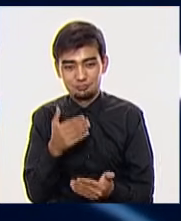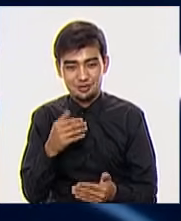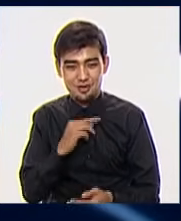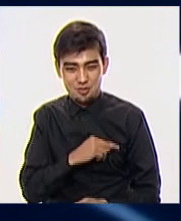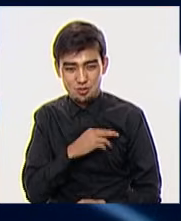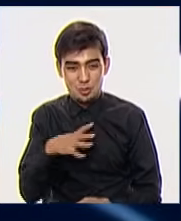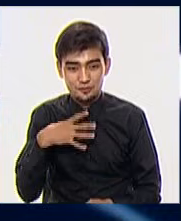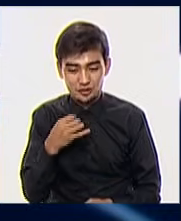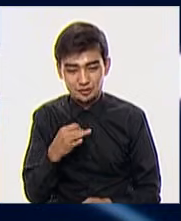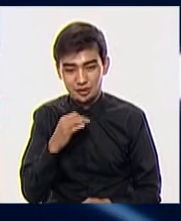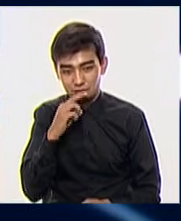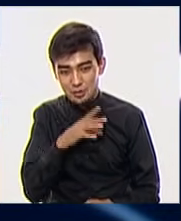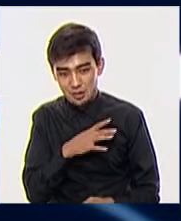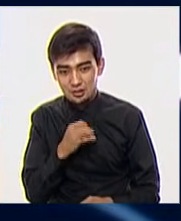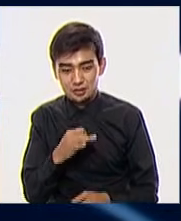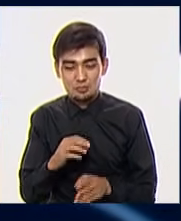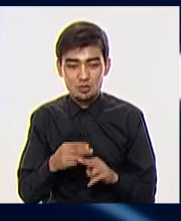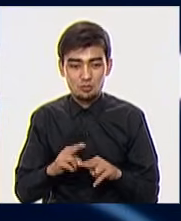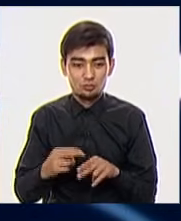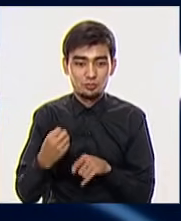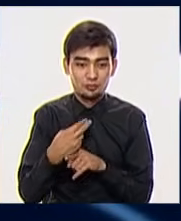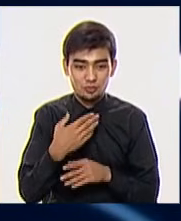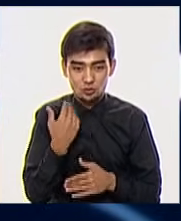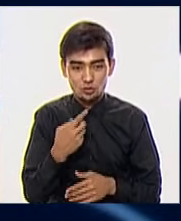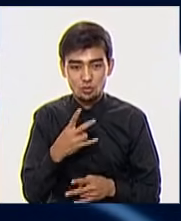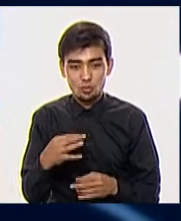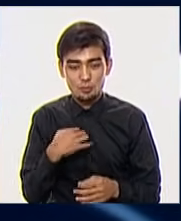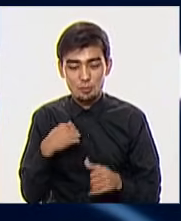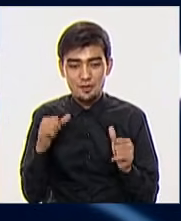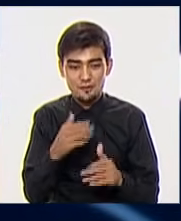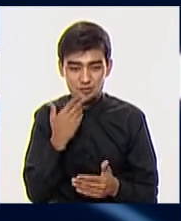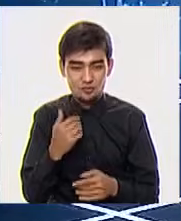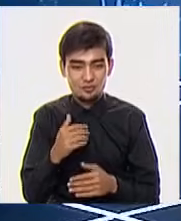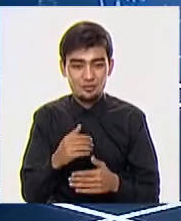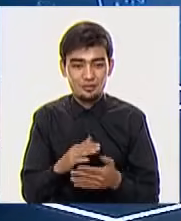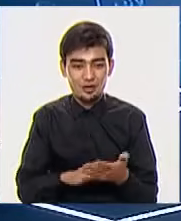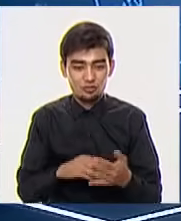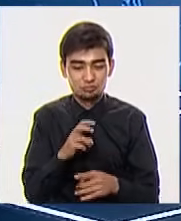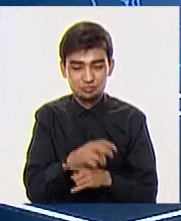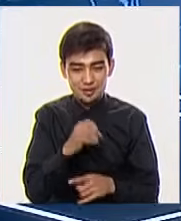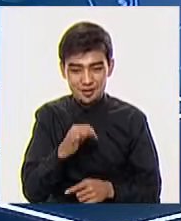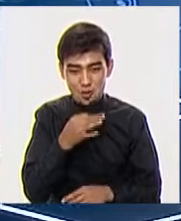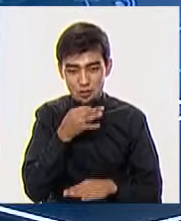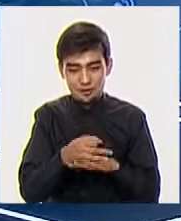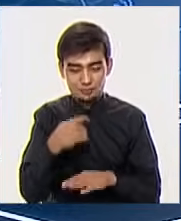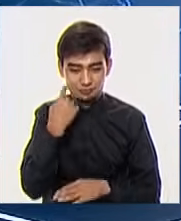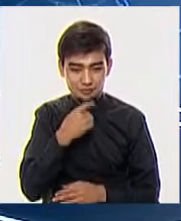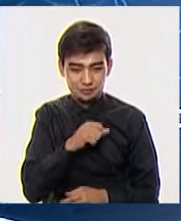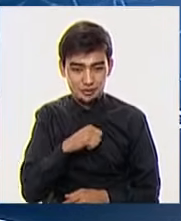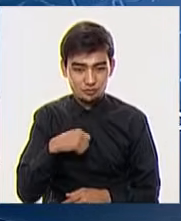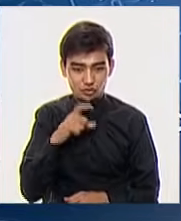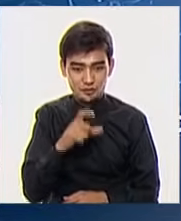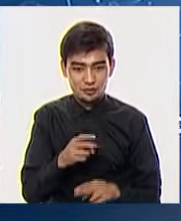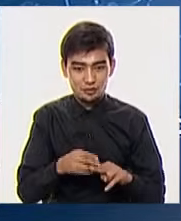мойындаған жоқ шығармын, иә, мүмкін сіз сол үшін шығарған жоқ шығарсыз, бірақ мен оған баруға құқым жоқ. Әңгіме бір моральдық тұрғыдағы жауаптылық әрбір азаматта, қызмет